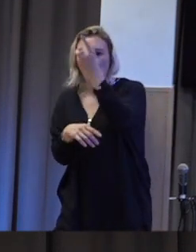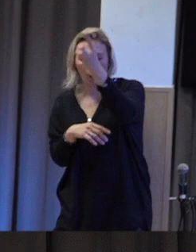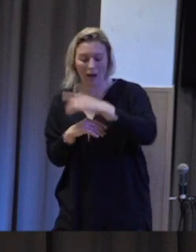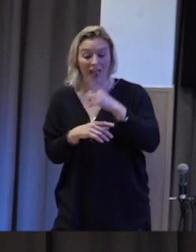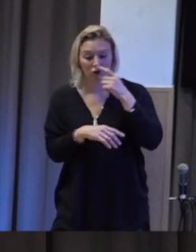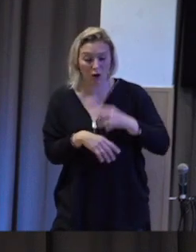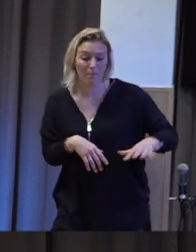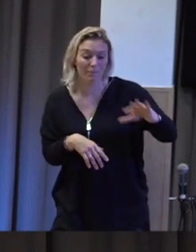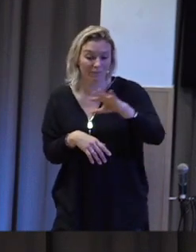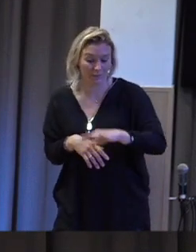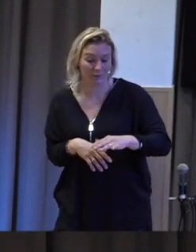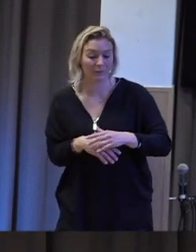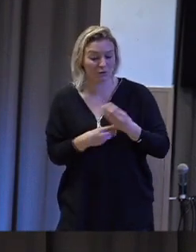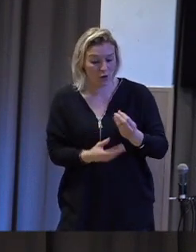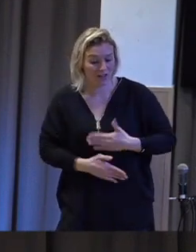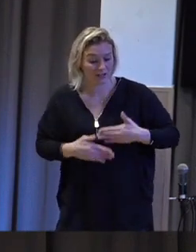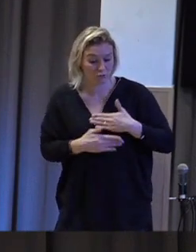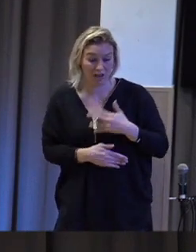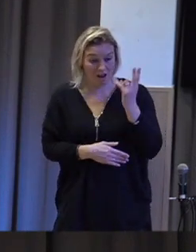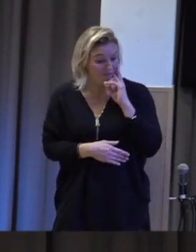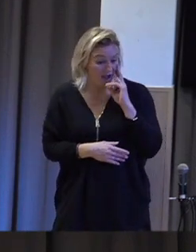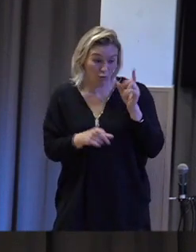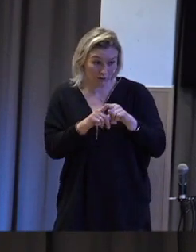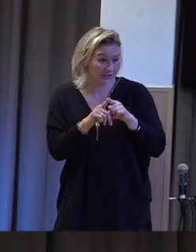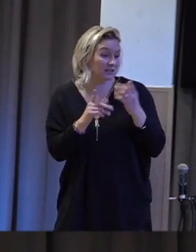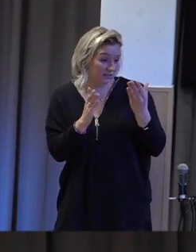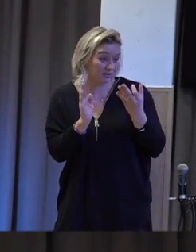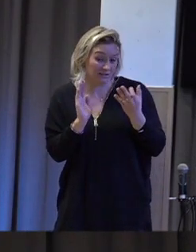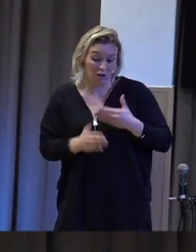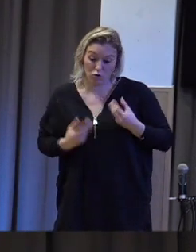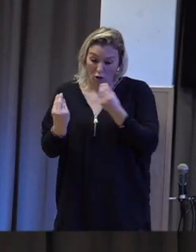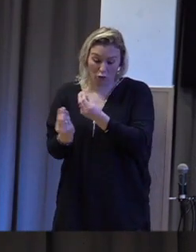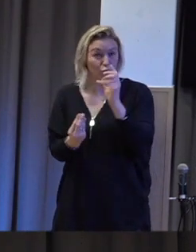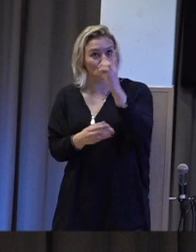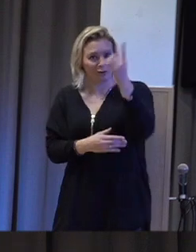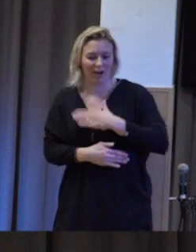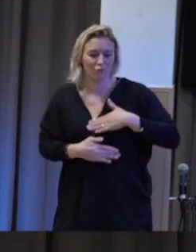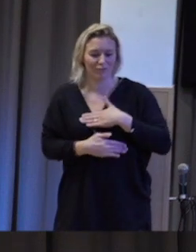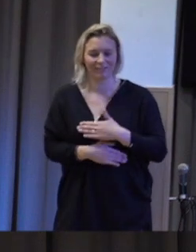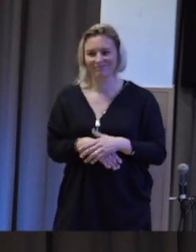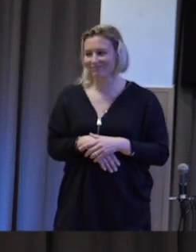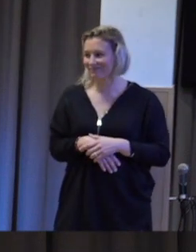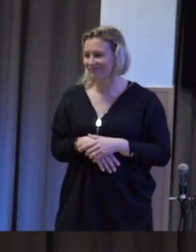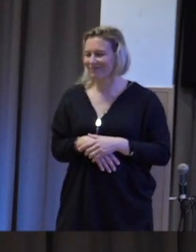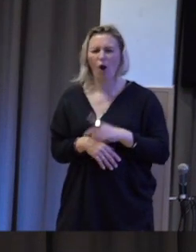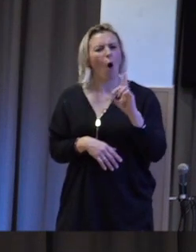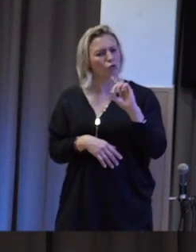Donc le vin même réjouit Dieu. N'allez pas me dire que Dieu est un